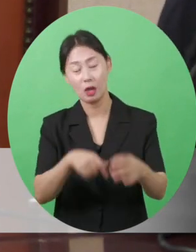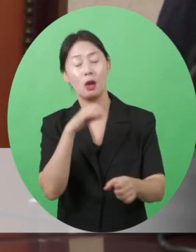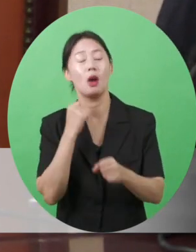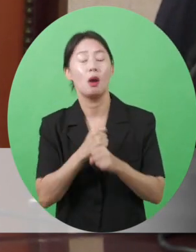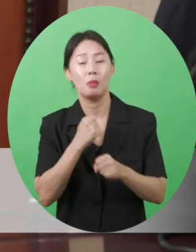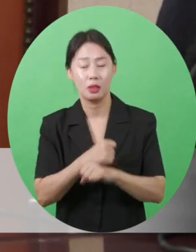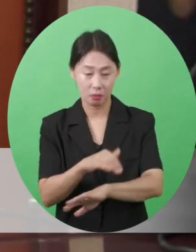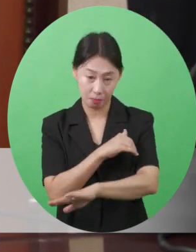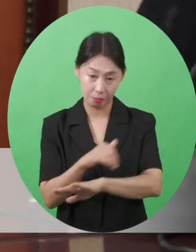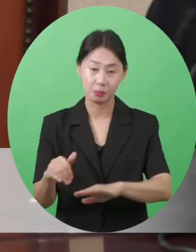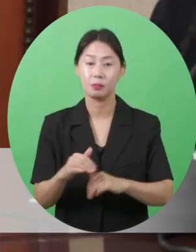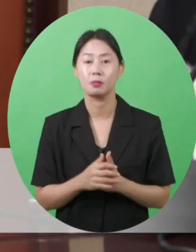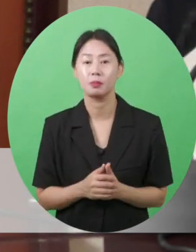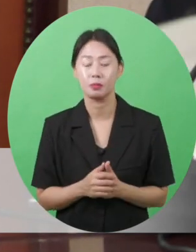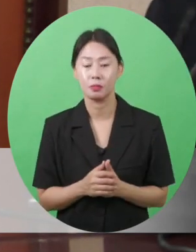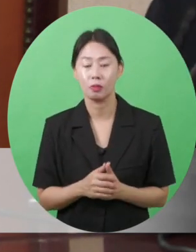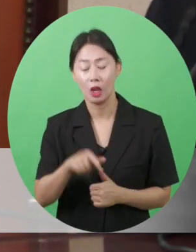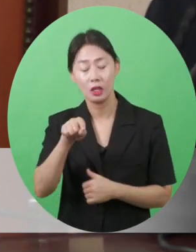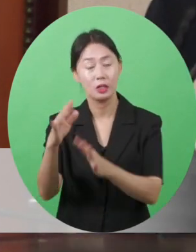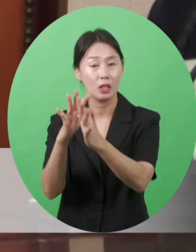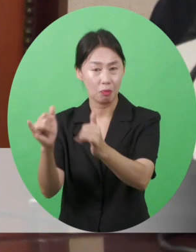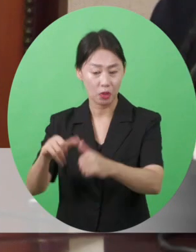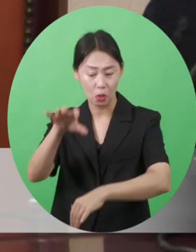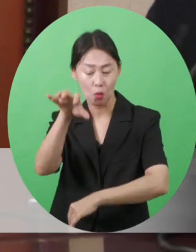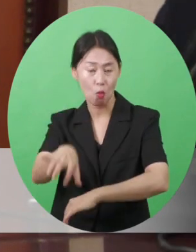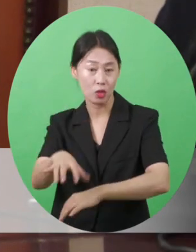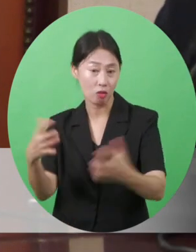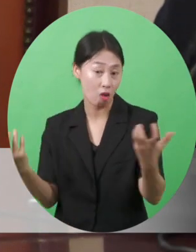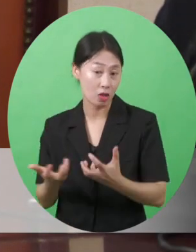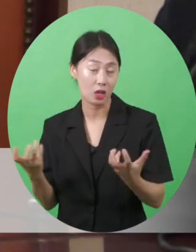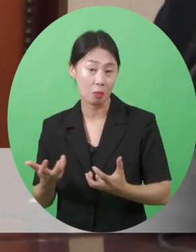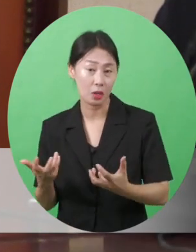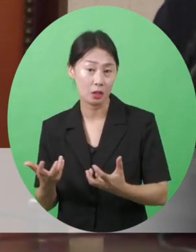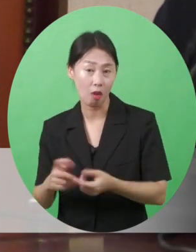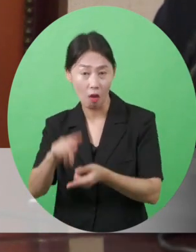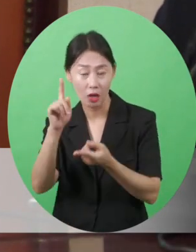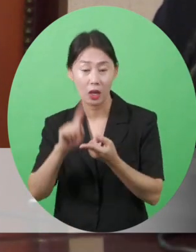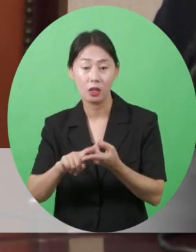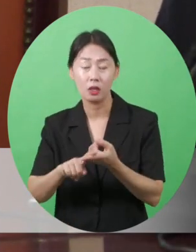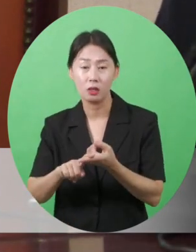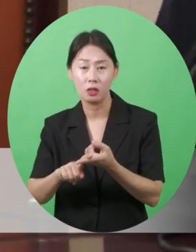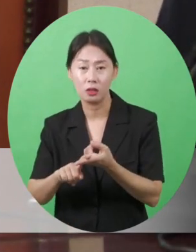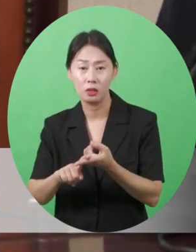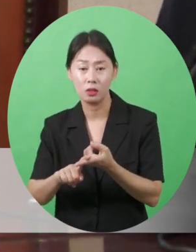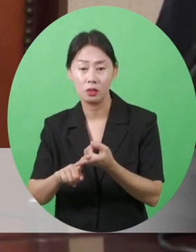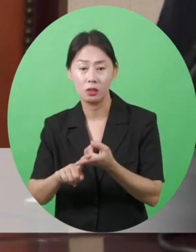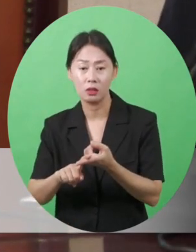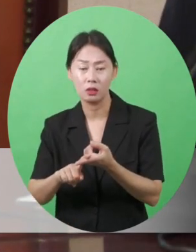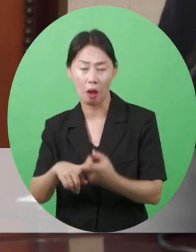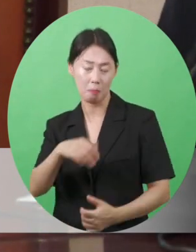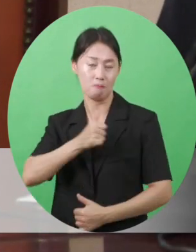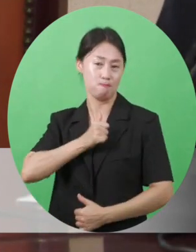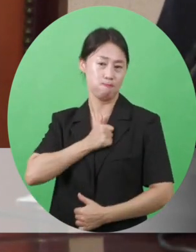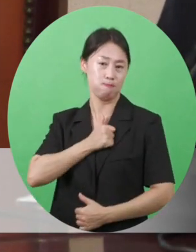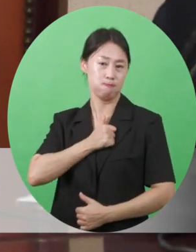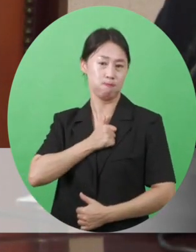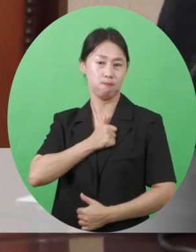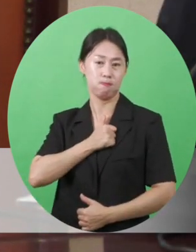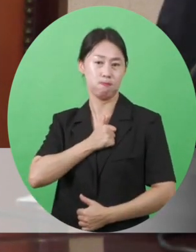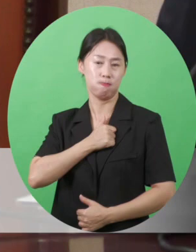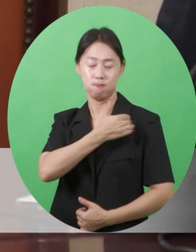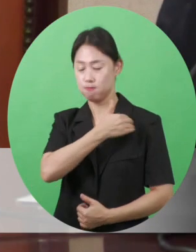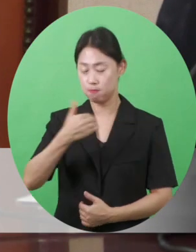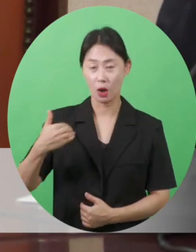차원에서 좀 만들어서 그분들이 현장에서 일을 하면서 이 분야에 대한 일하는 것에 대한 어떤 자긍심이라든가